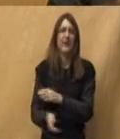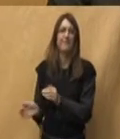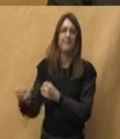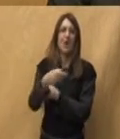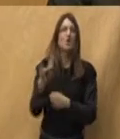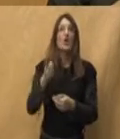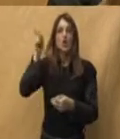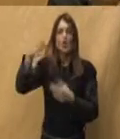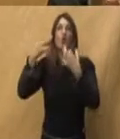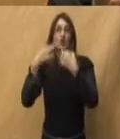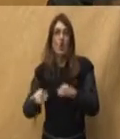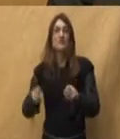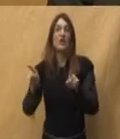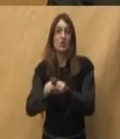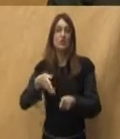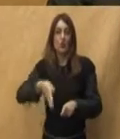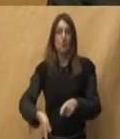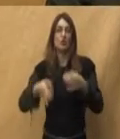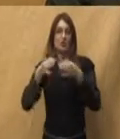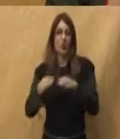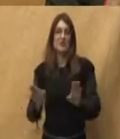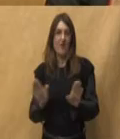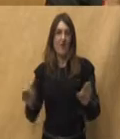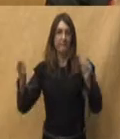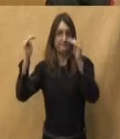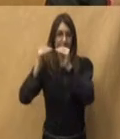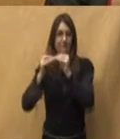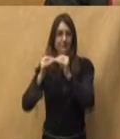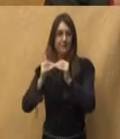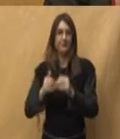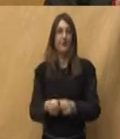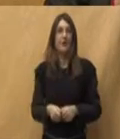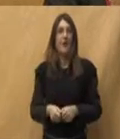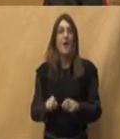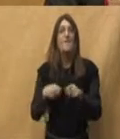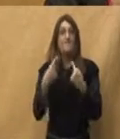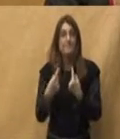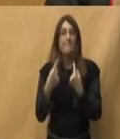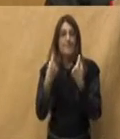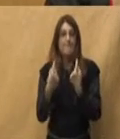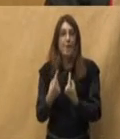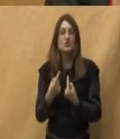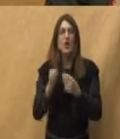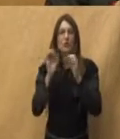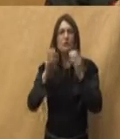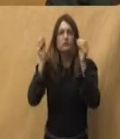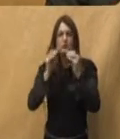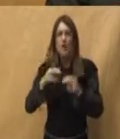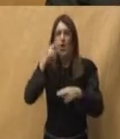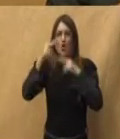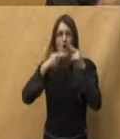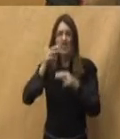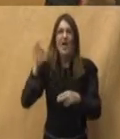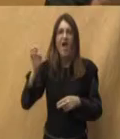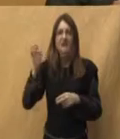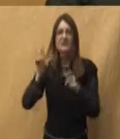je dozvoljeno u Uniji, to je dozvoljeno i kod nas. Prema tome, ja skrećem pažnju da postoji sustav kontrole Europske unije koji smo